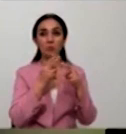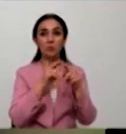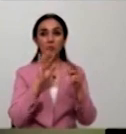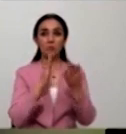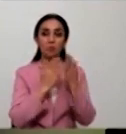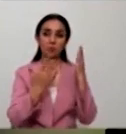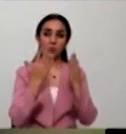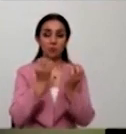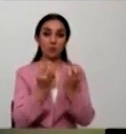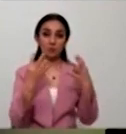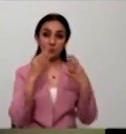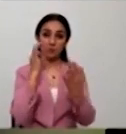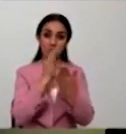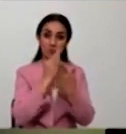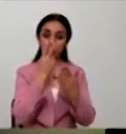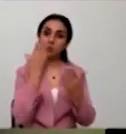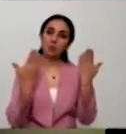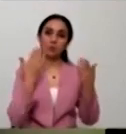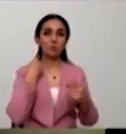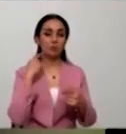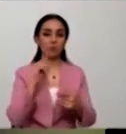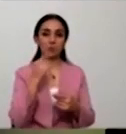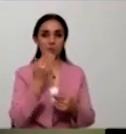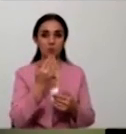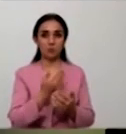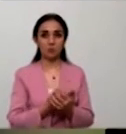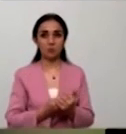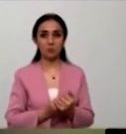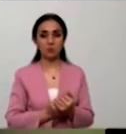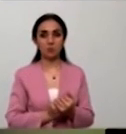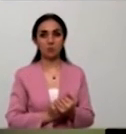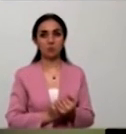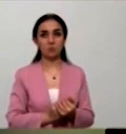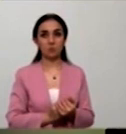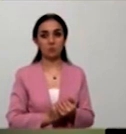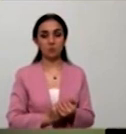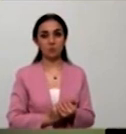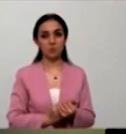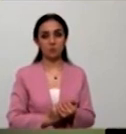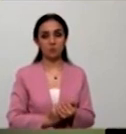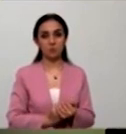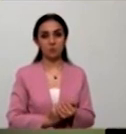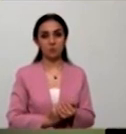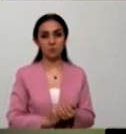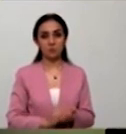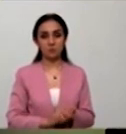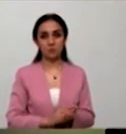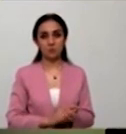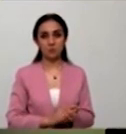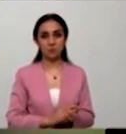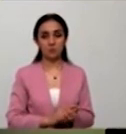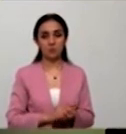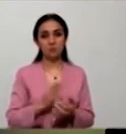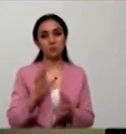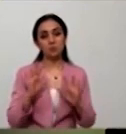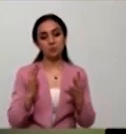bizga gerb tomoni tushadi yoki raqam, ya'ni som tomoni tushadi.